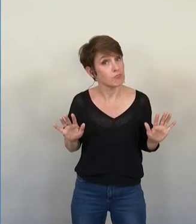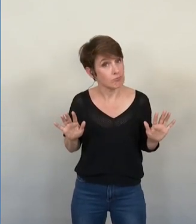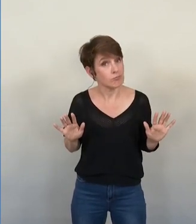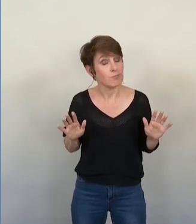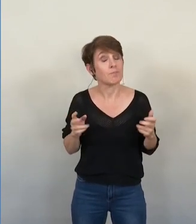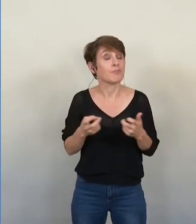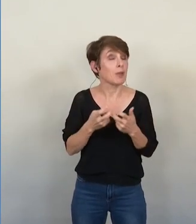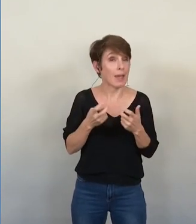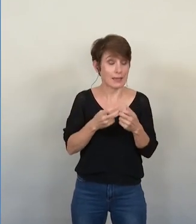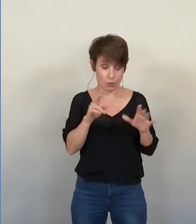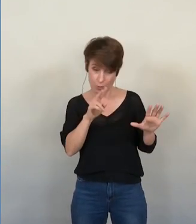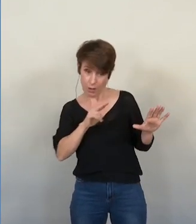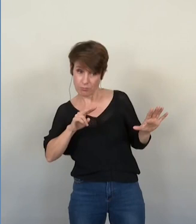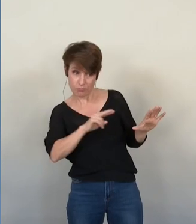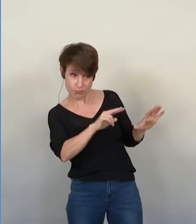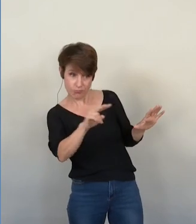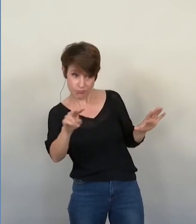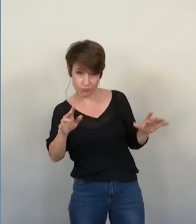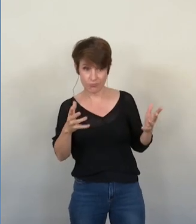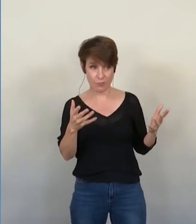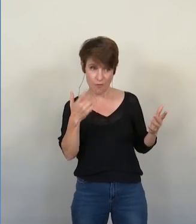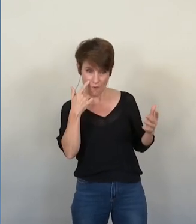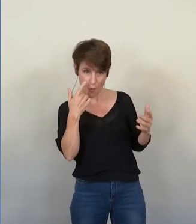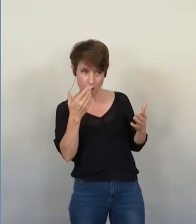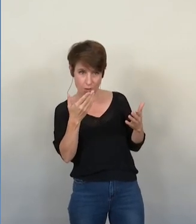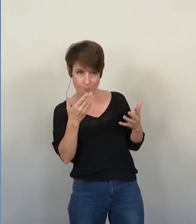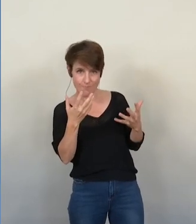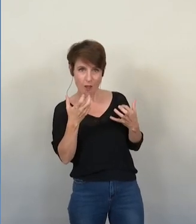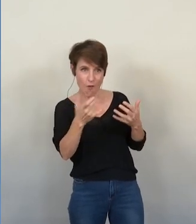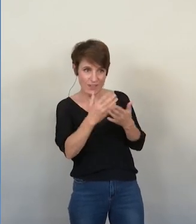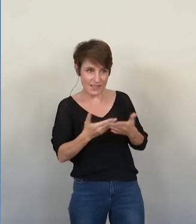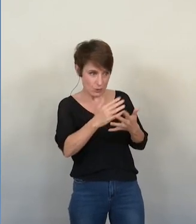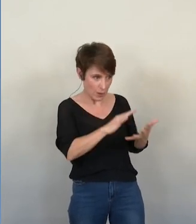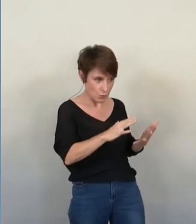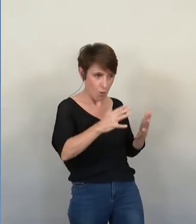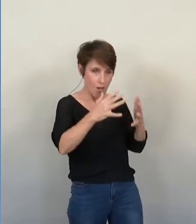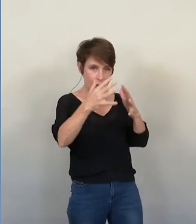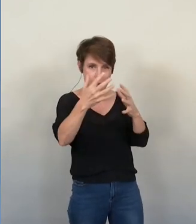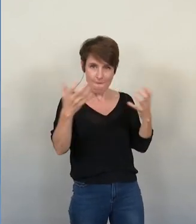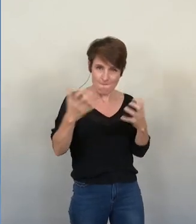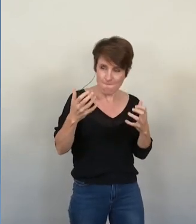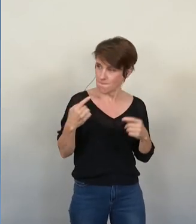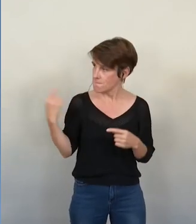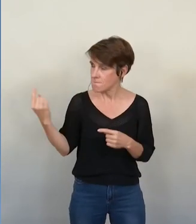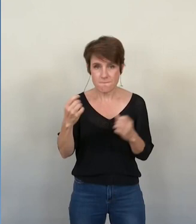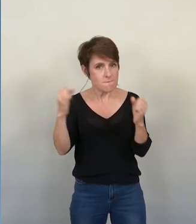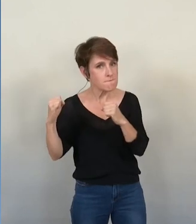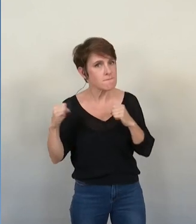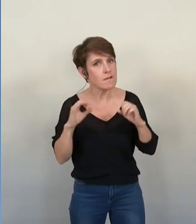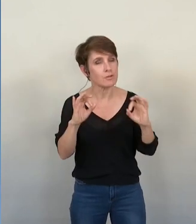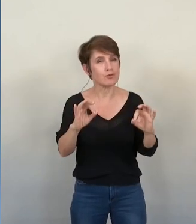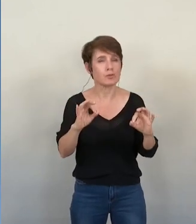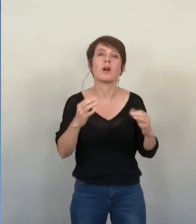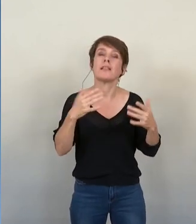notamment ce ce paysage alimentaire qui soit souhaitable il faut savoir qu'il y a quand même de de très grandes mutations qui sont qui sont actuellement à l'œuvre he qui qui ont déjà commencé depuis quelques